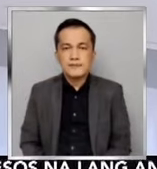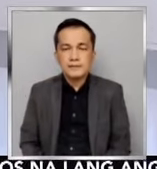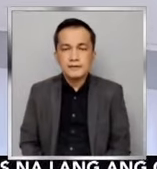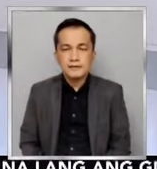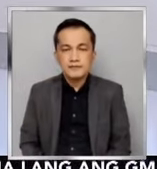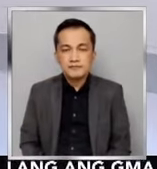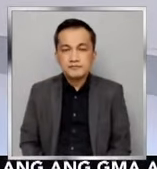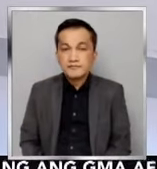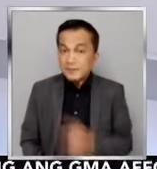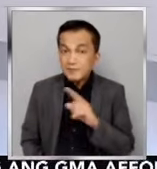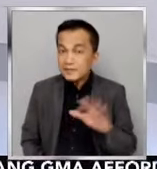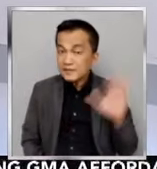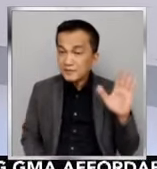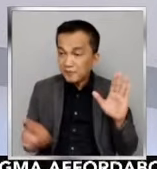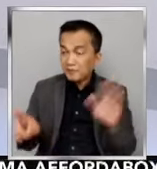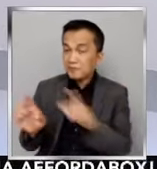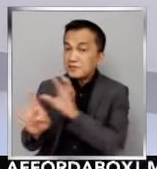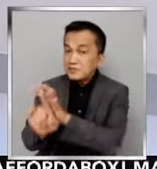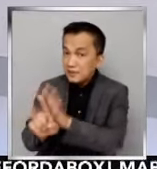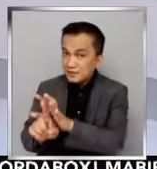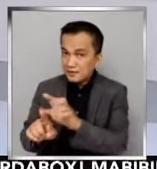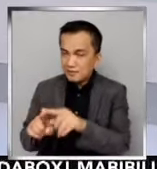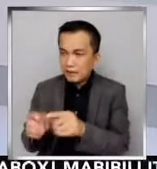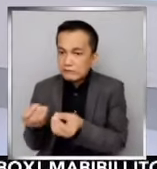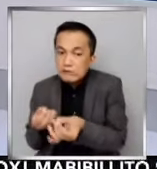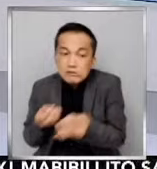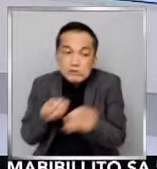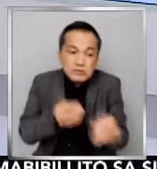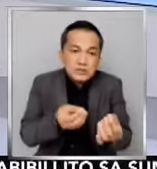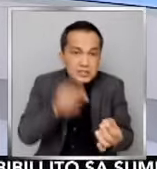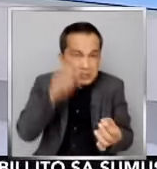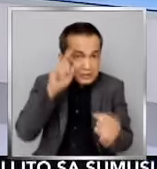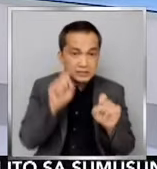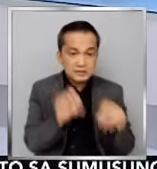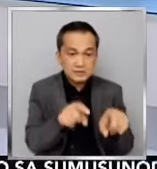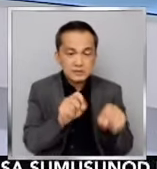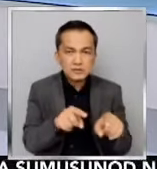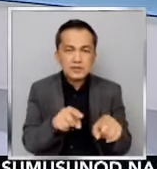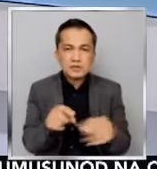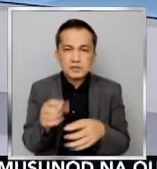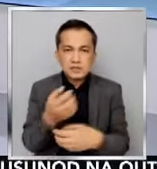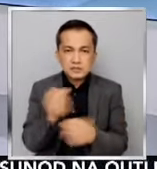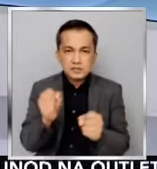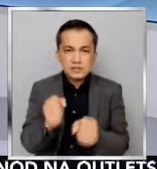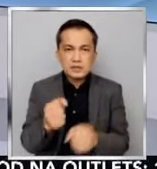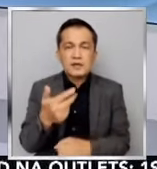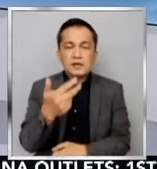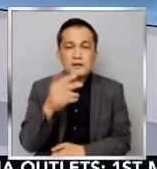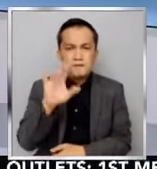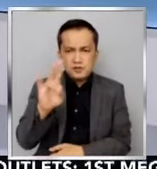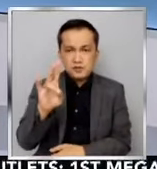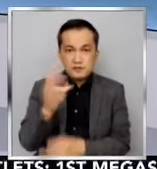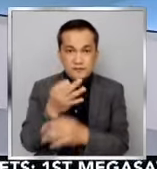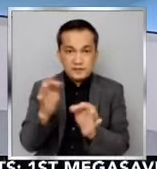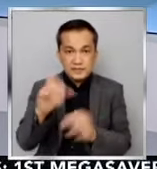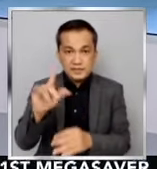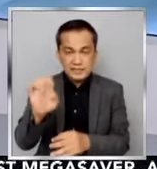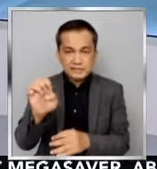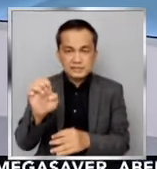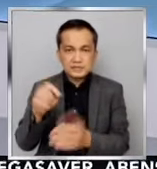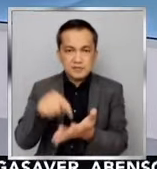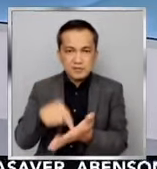Pinangakuang pasisikatin pero ipapain pala sa sex trafficking na nasa gitna 7 freelance models. Minor de edad ang isa sa